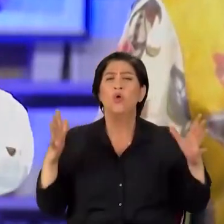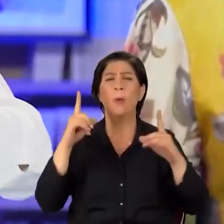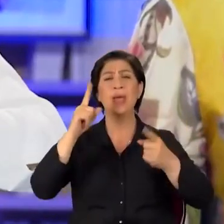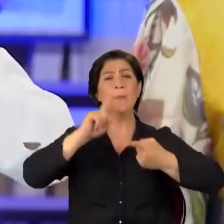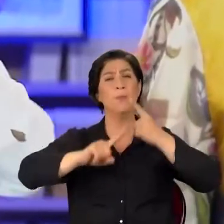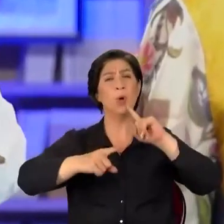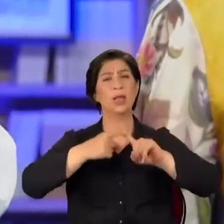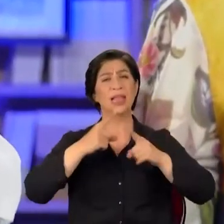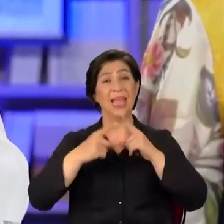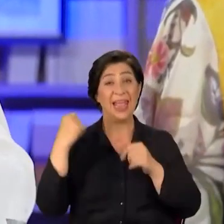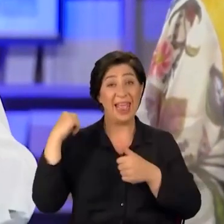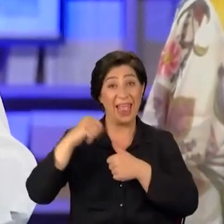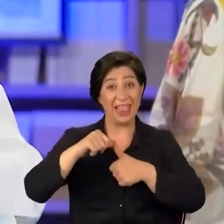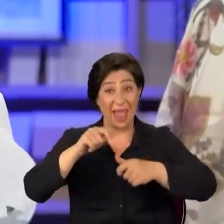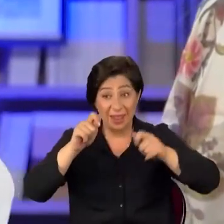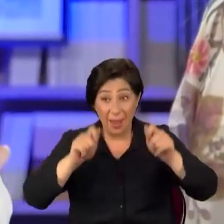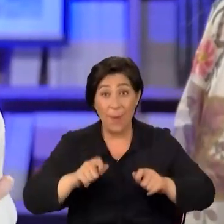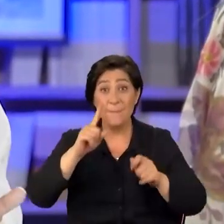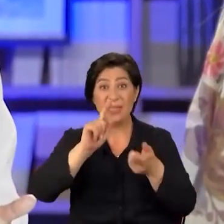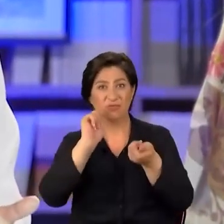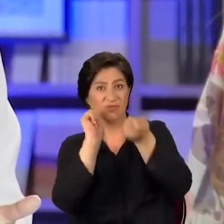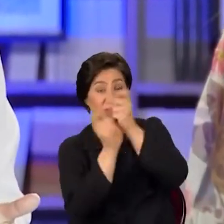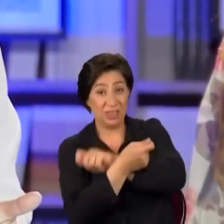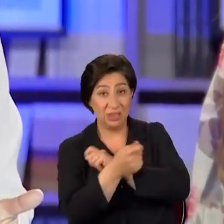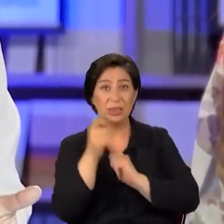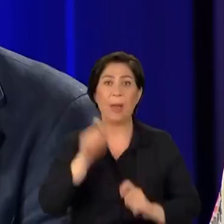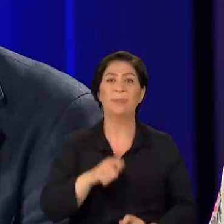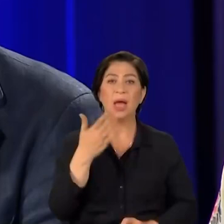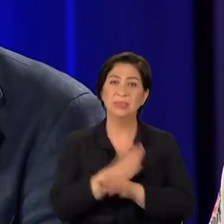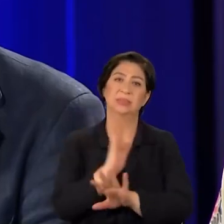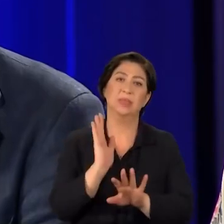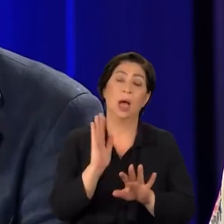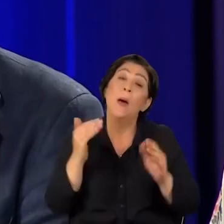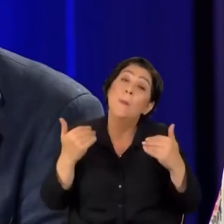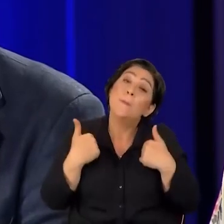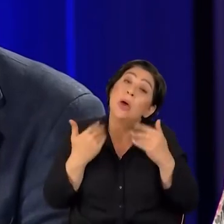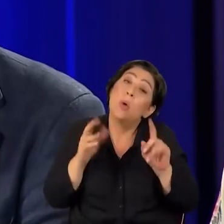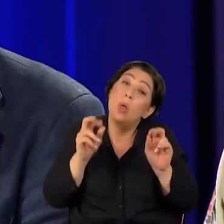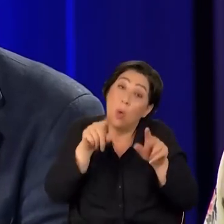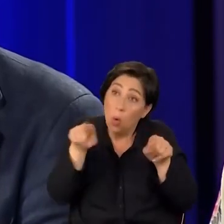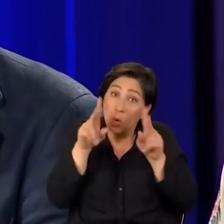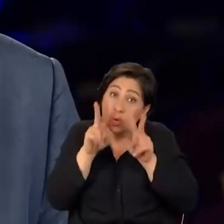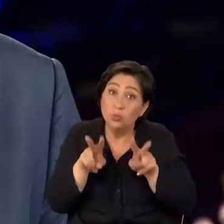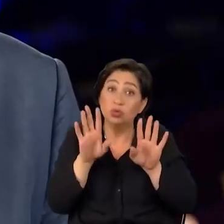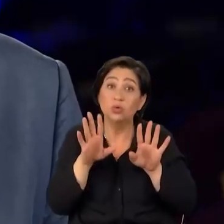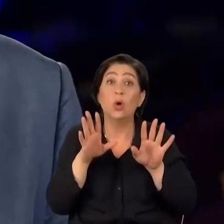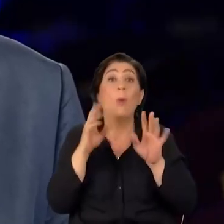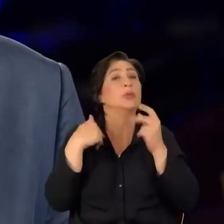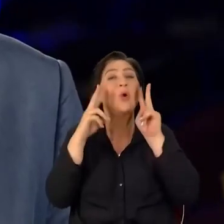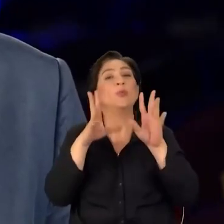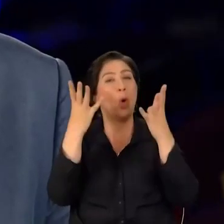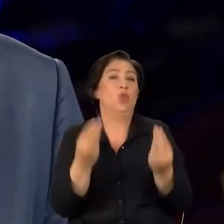siyasi yeniden yapılanmaya, bir rejim değişikliğine gitti aslında. Bilmiyorum, öyle görüyor musunuz? Öyle. Yani biz evet. görmüyoruz, oldu.